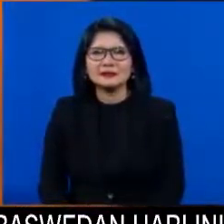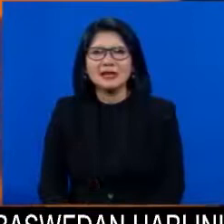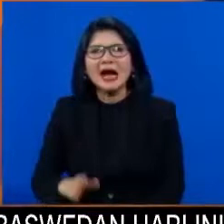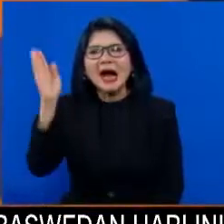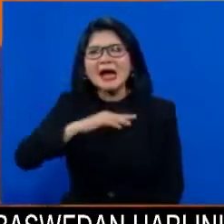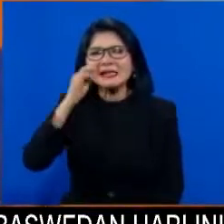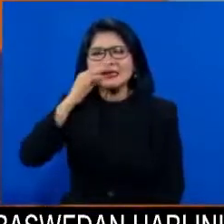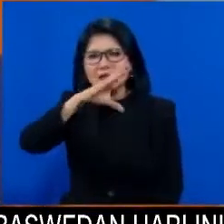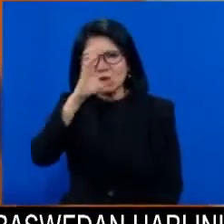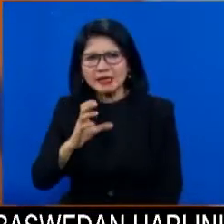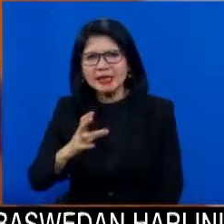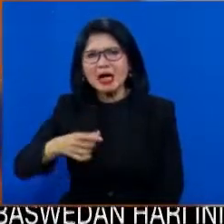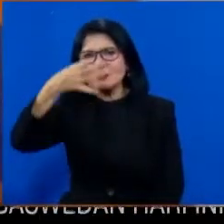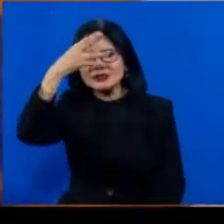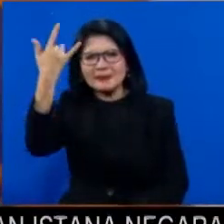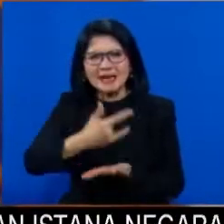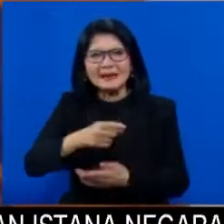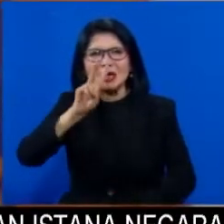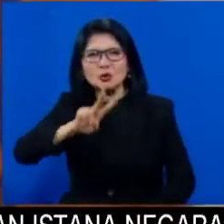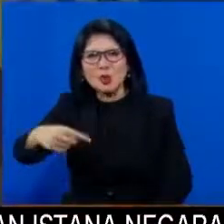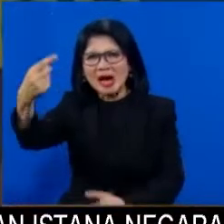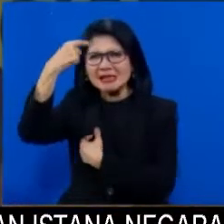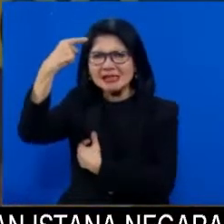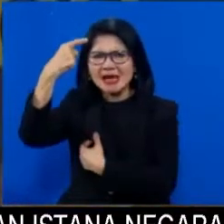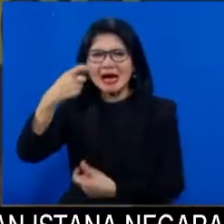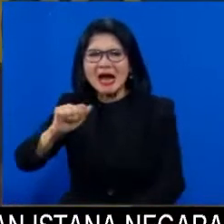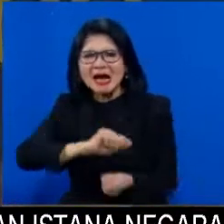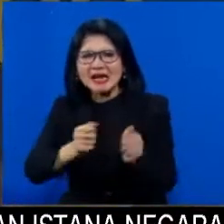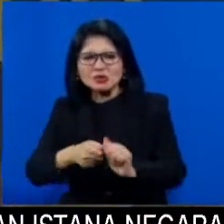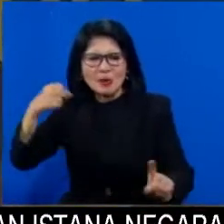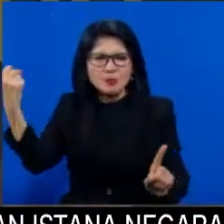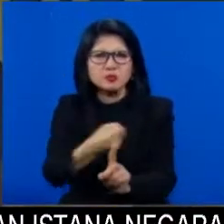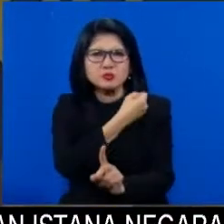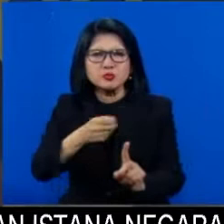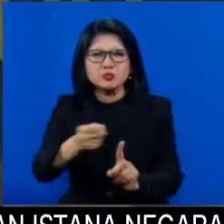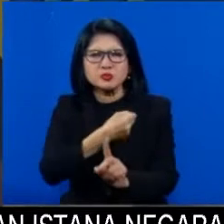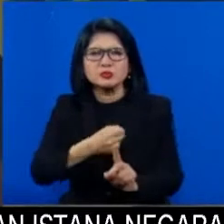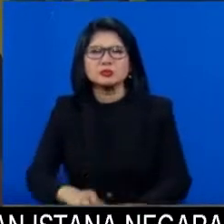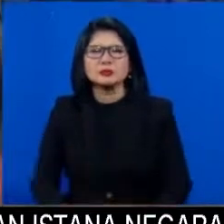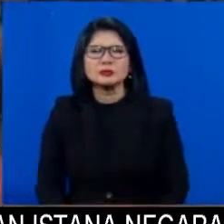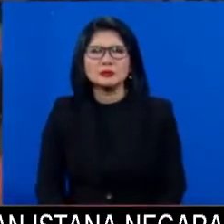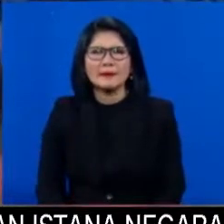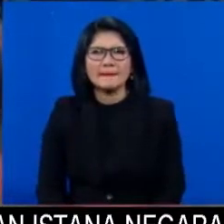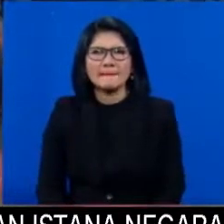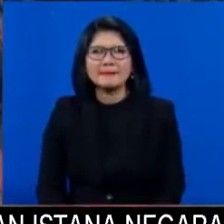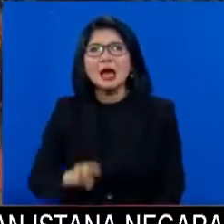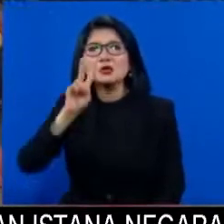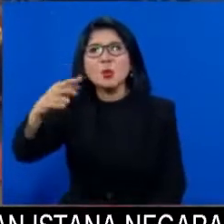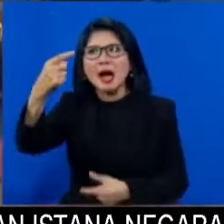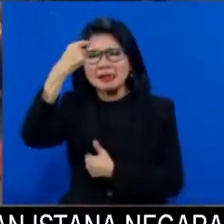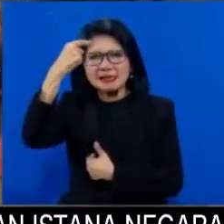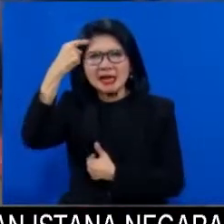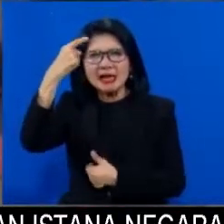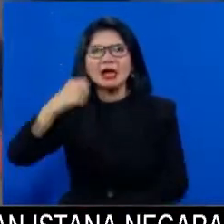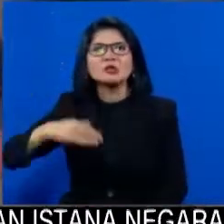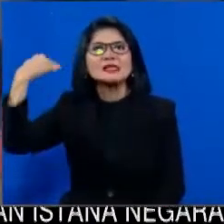sore, polisi menetapkan dua orang sebagai tersangka kasus penganiayaan hingga mengakibatkan AM meninggal dunia. Dua tersangka merupakan